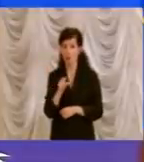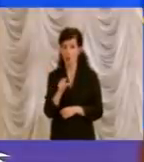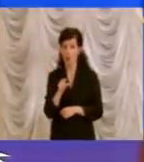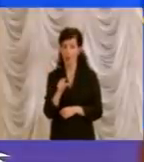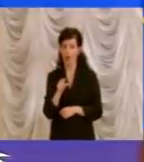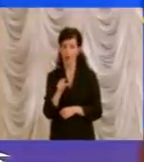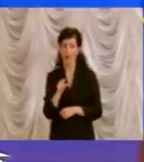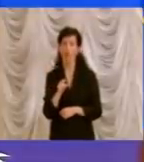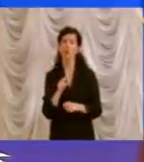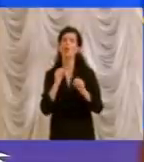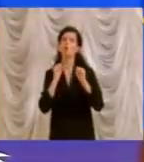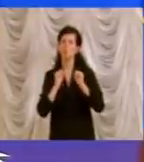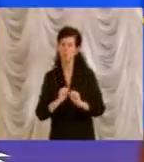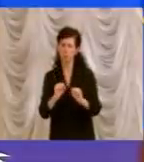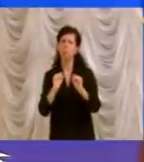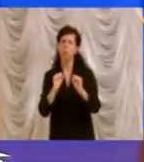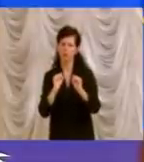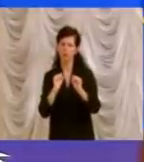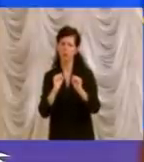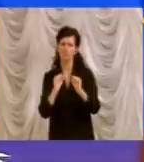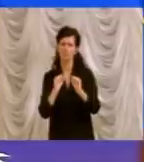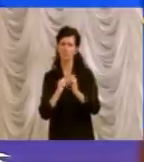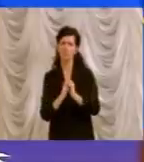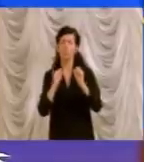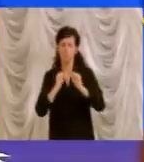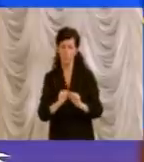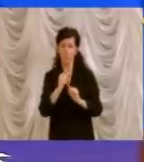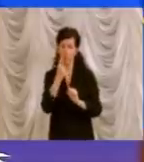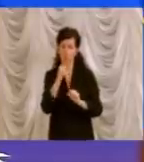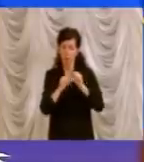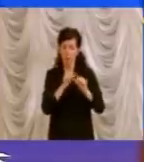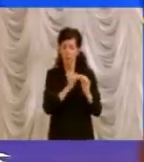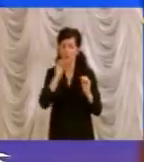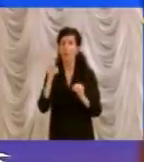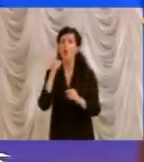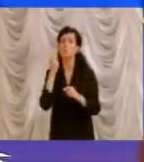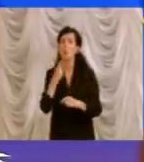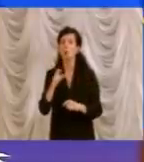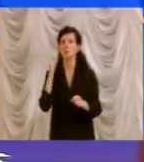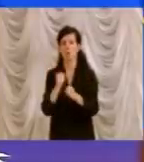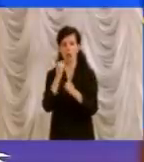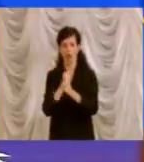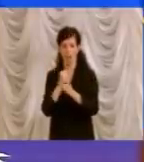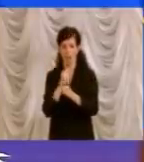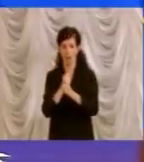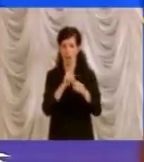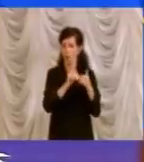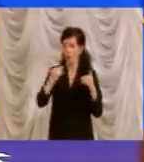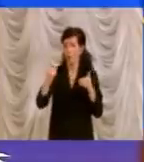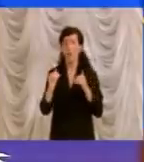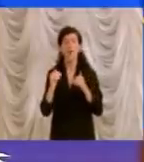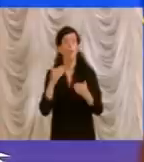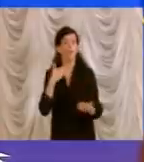consentito solo una donna con trasferimento per esigenze lavorative per assoluta urgenza